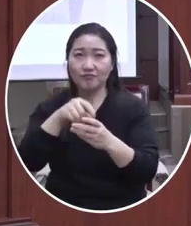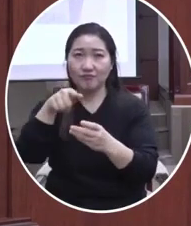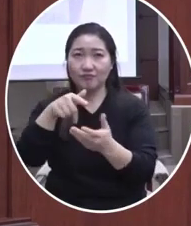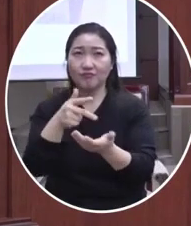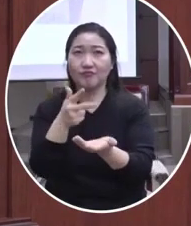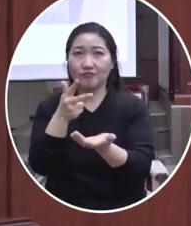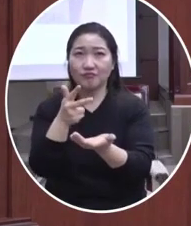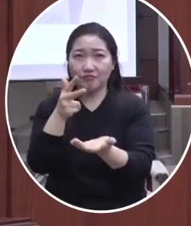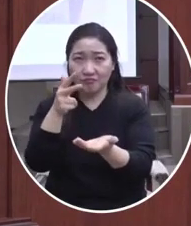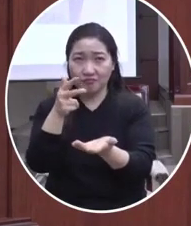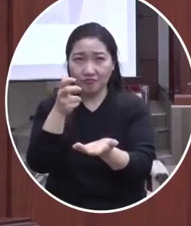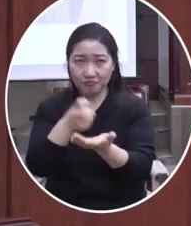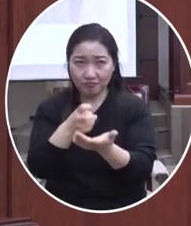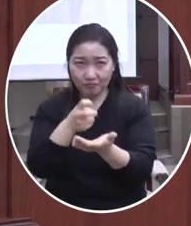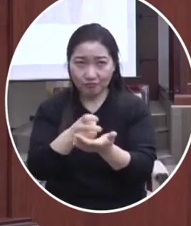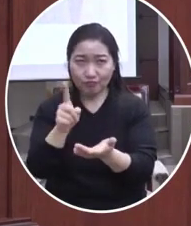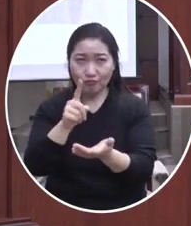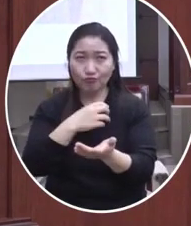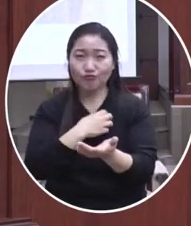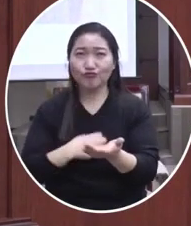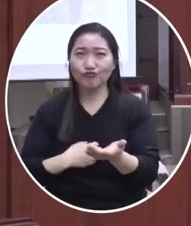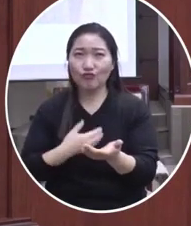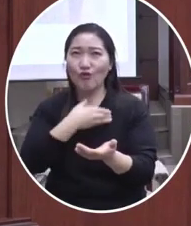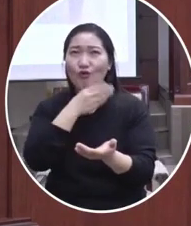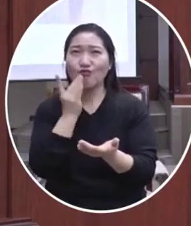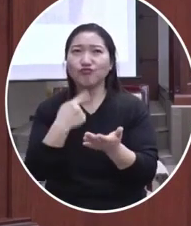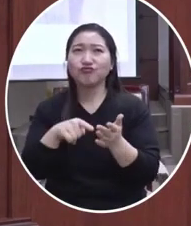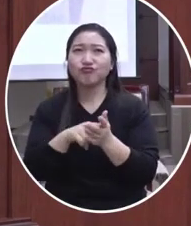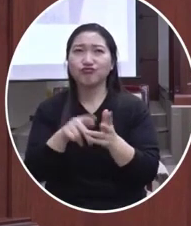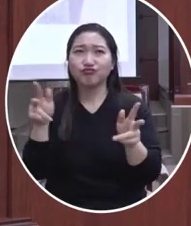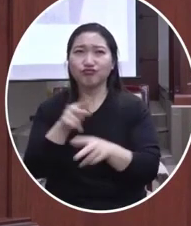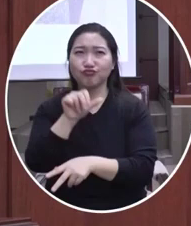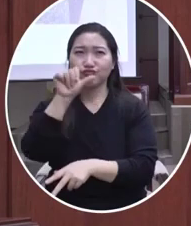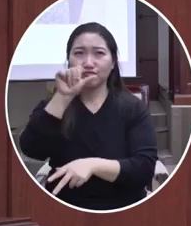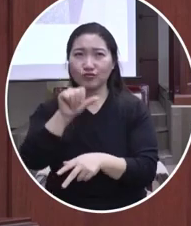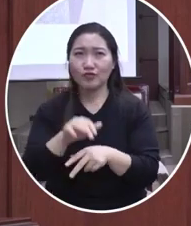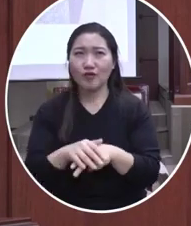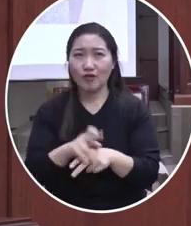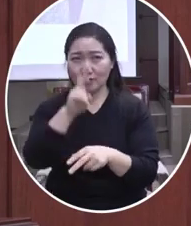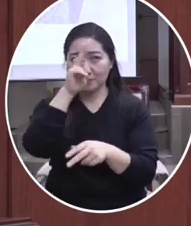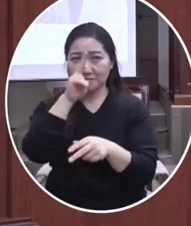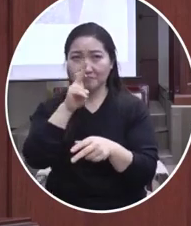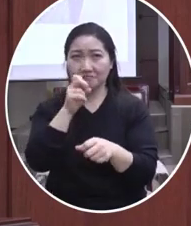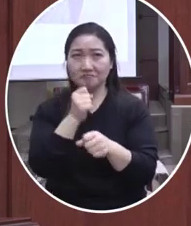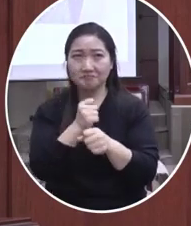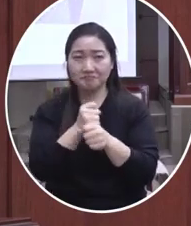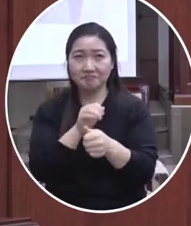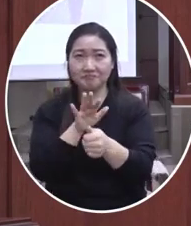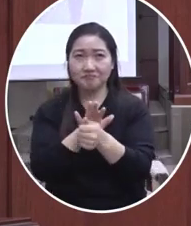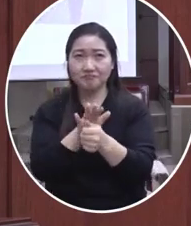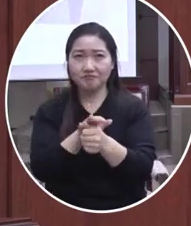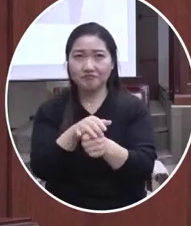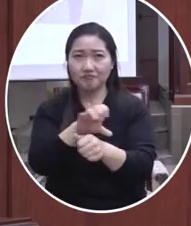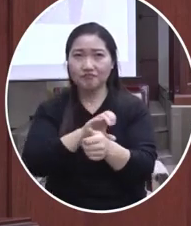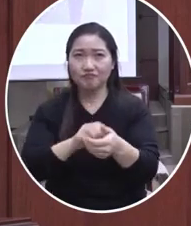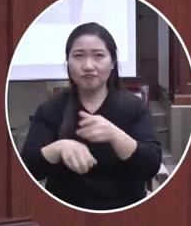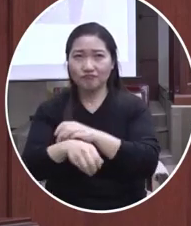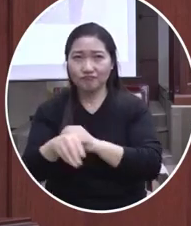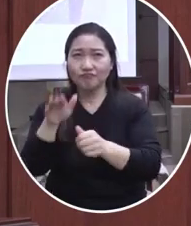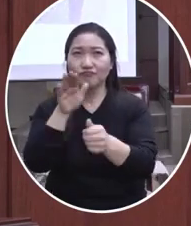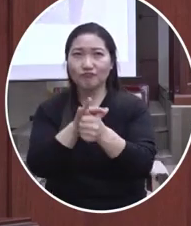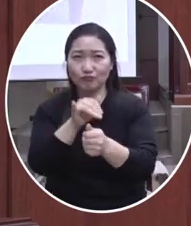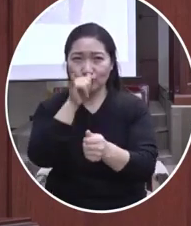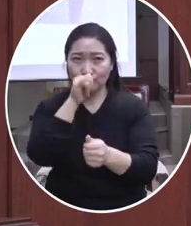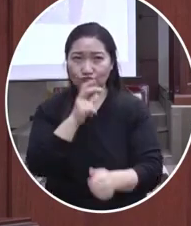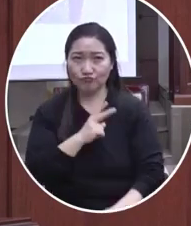이 조례안을 바탕으로 우리 구가 어르신을 위한 주 5일 점심 밥상 마련에 적극적으로 나설 수 있도록 선배,